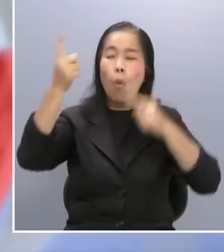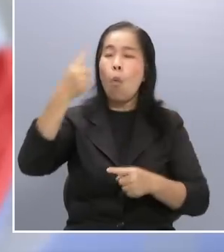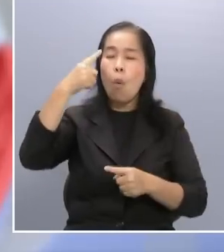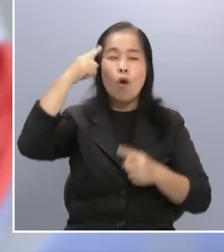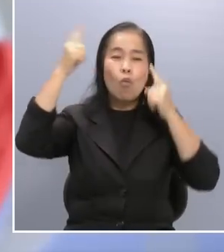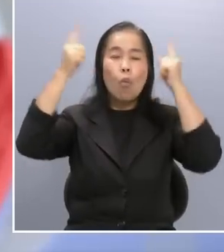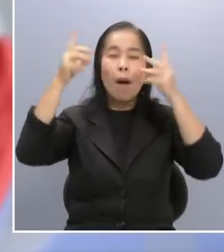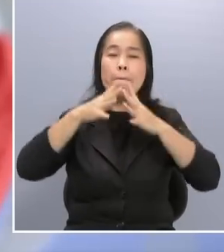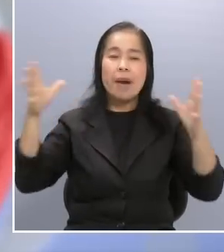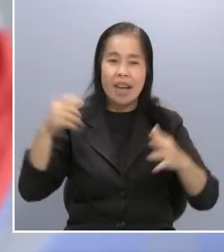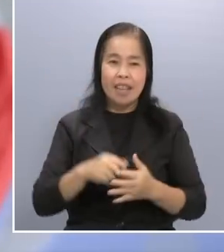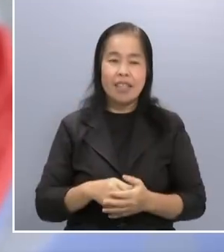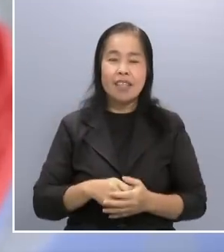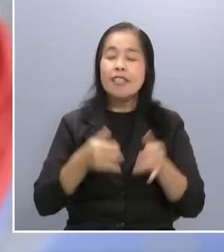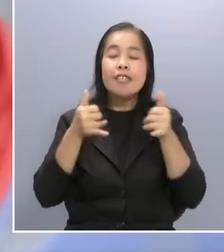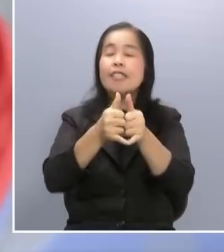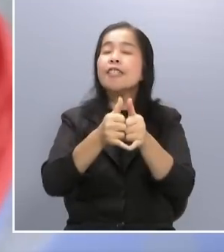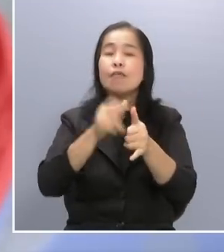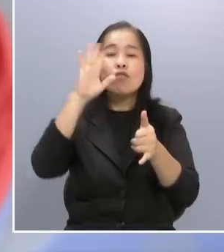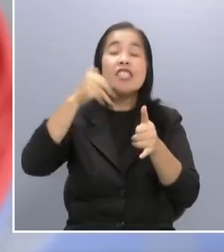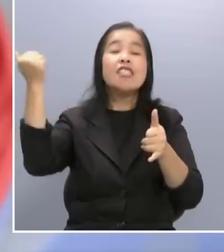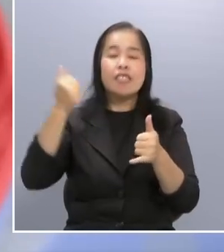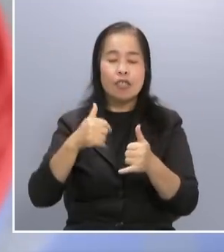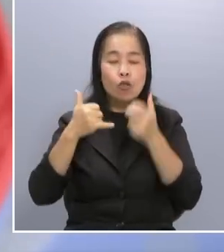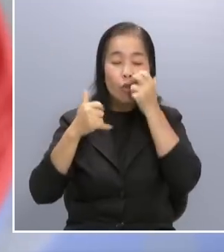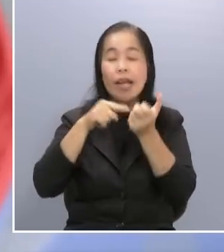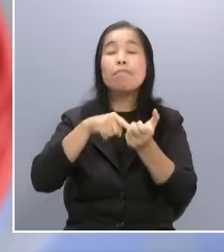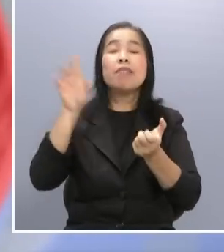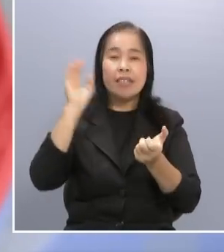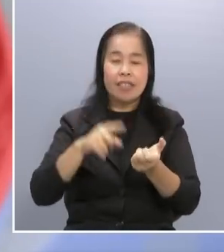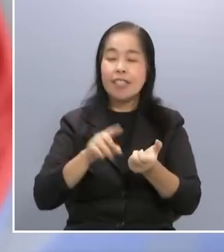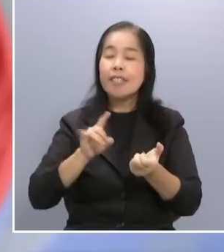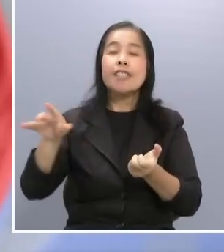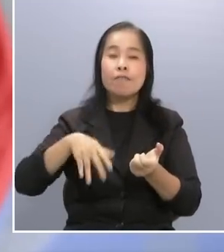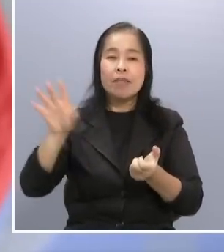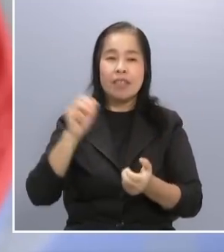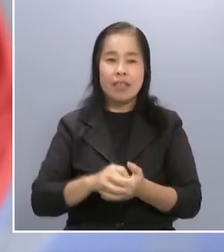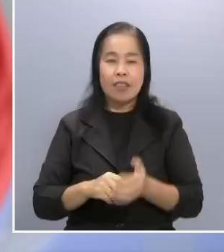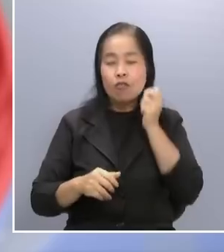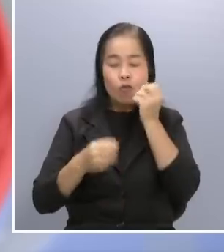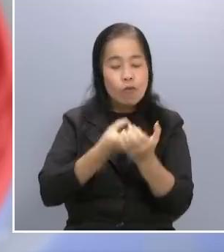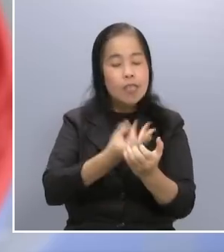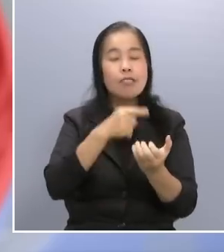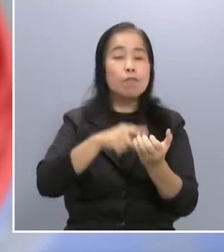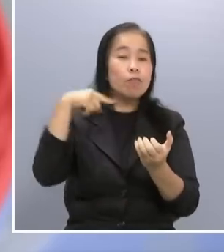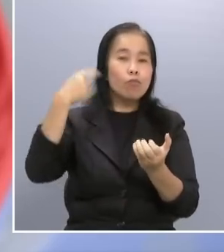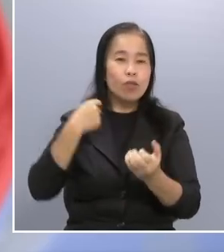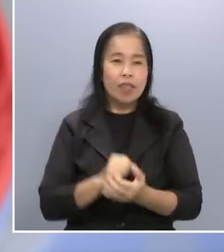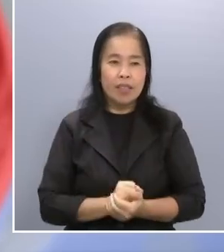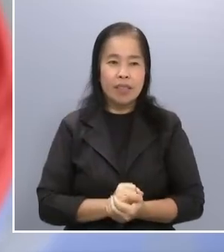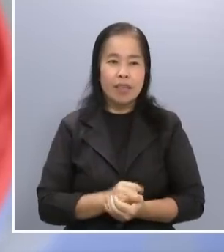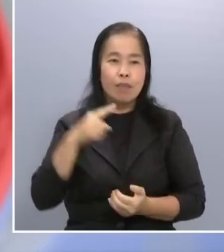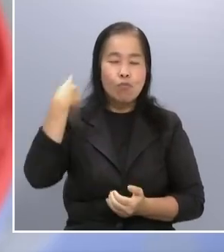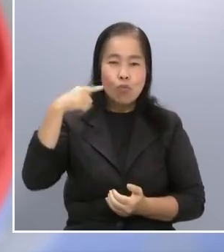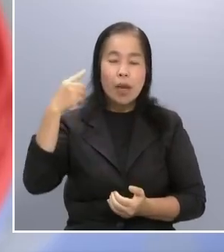เลยนักเลยรูปลงรูปหญิงอื่นในโทรศัพท์เลยเวลาคนโทรเข้ามาปุ๊บเนี่ยมันจะมีภาพขึ้นมา ค ่ ะ ให้เห็นเลยเป็นรูปผู้หญิง เป็นผู้หญิงที่กาฬ